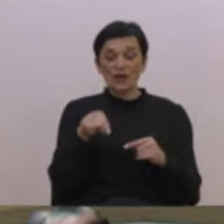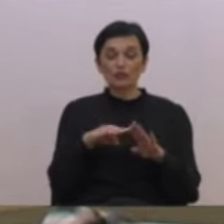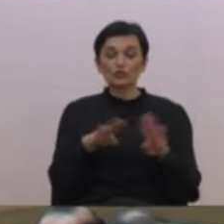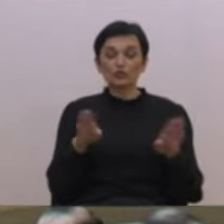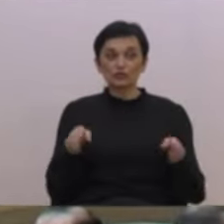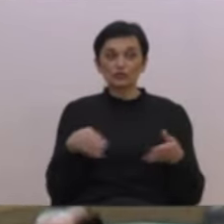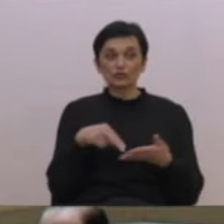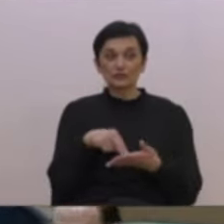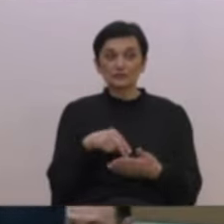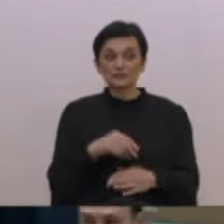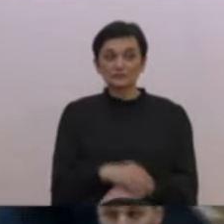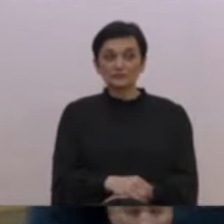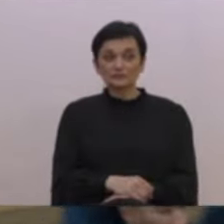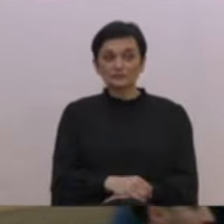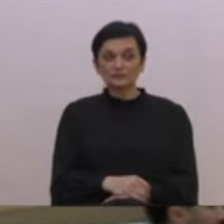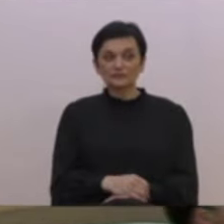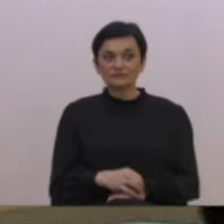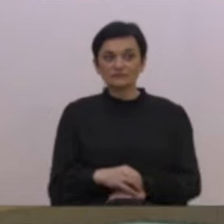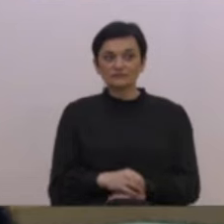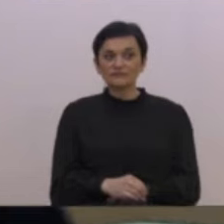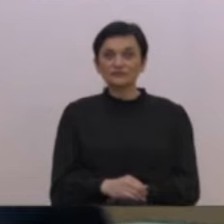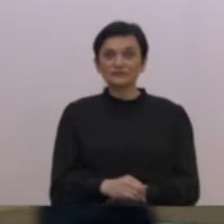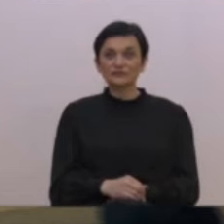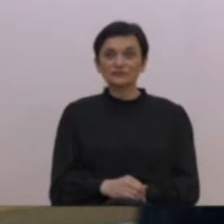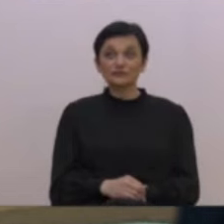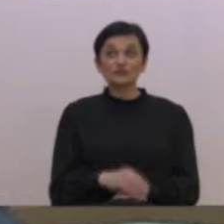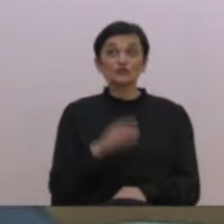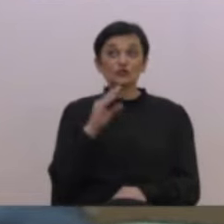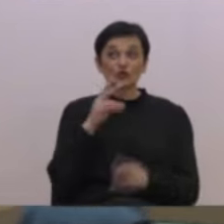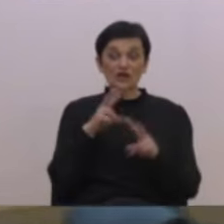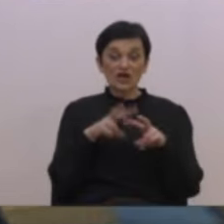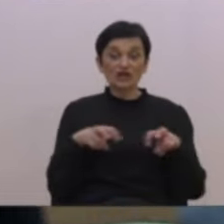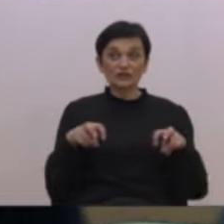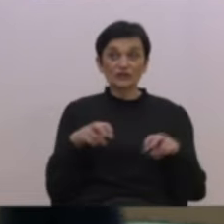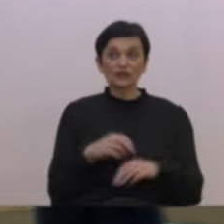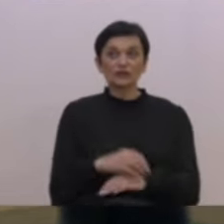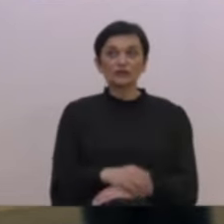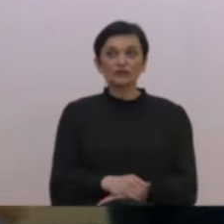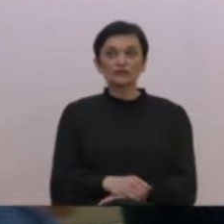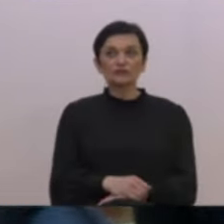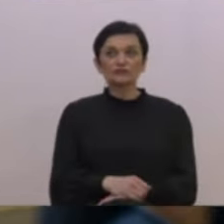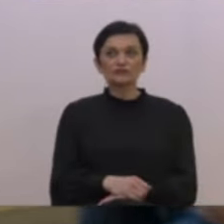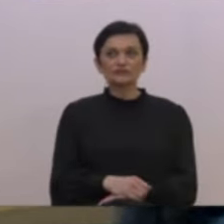ტრიბუნასთან დაბრუნდით. დაბრუნდით, დაბრუნდით. პროექტს განვიხილოთ.